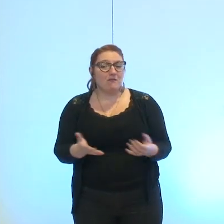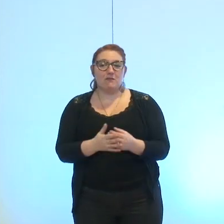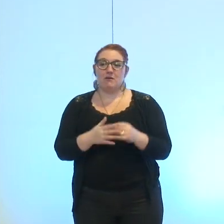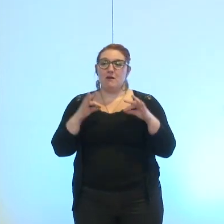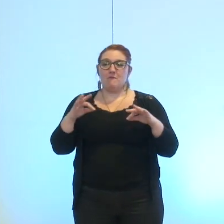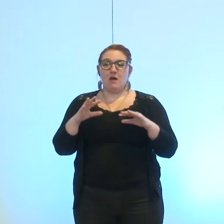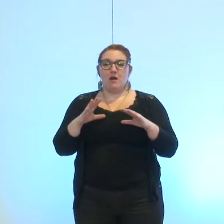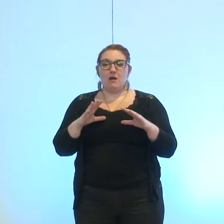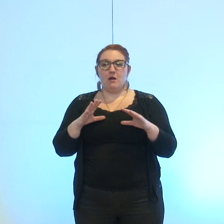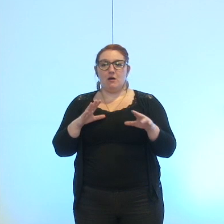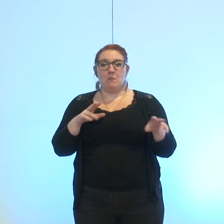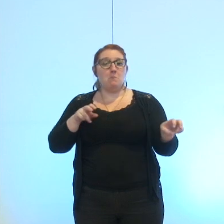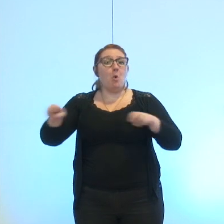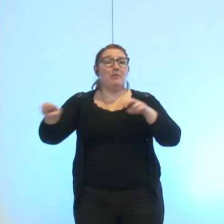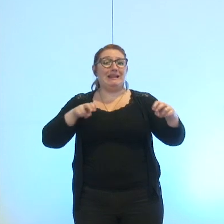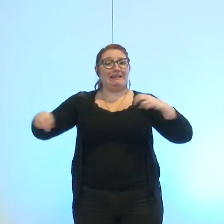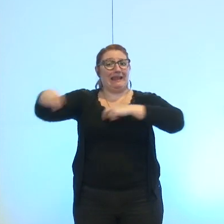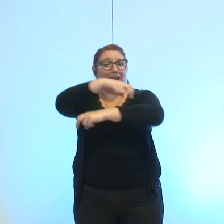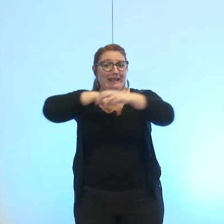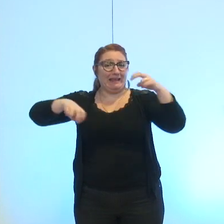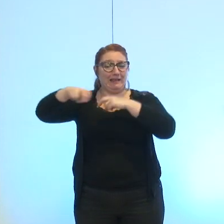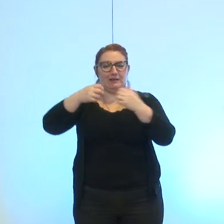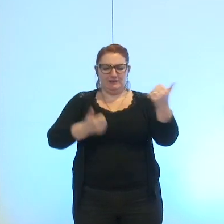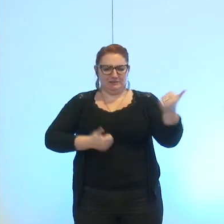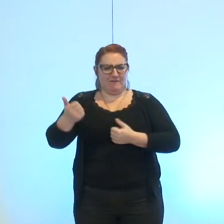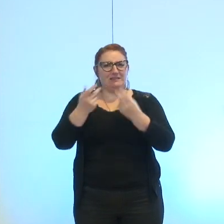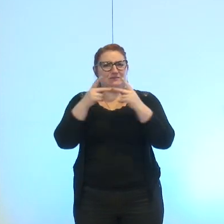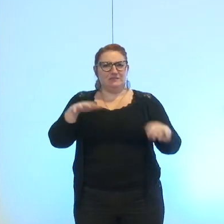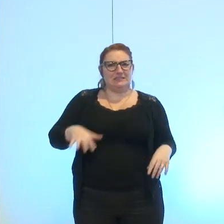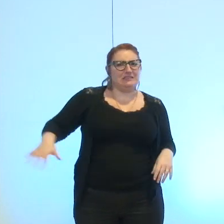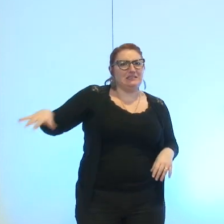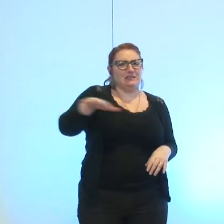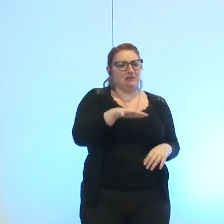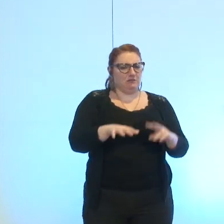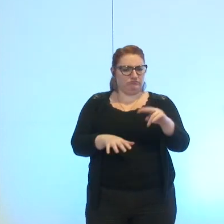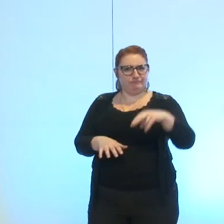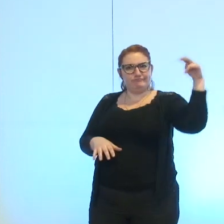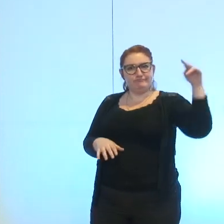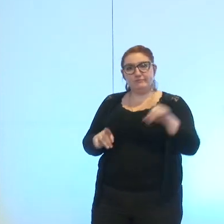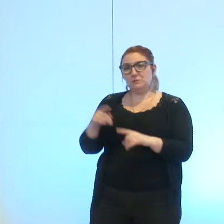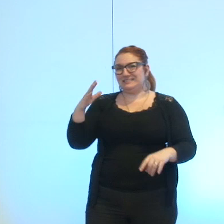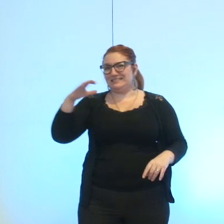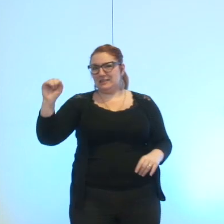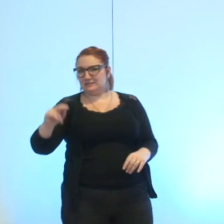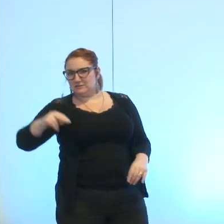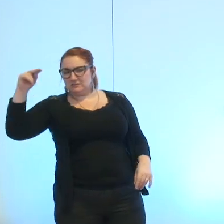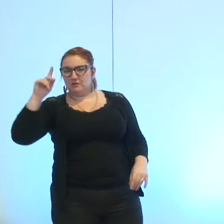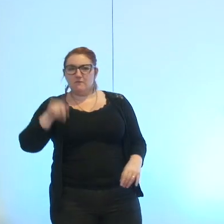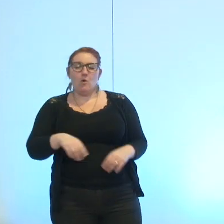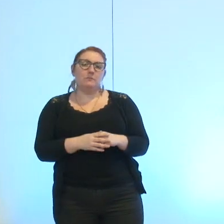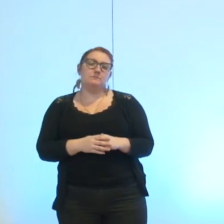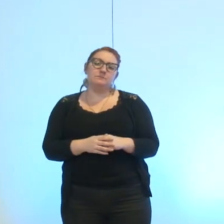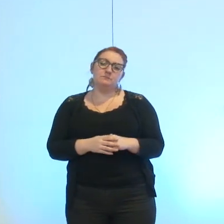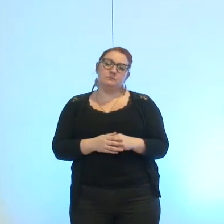elle doit se poser à l'échelle de l'ensemble des services de la ville mais aussi du CCAS il s'agit aussi de parler de